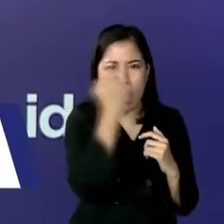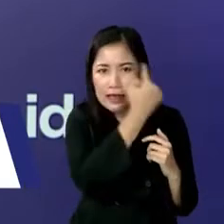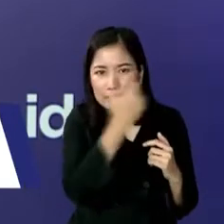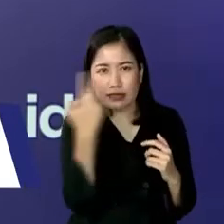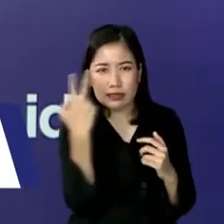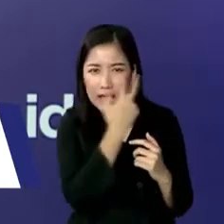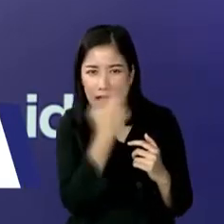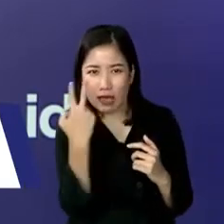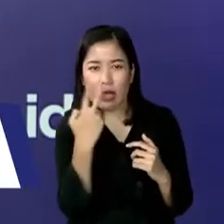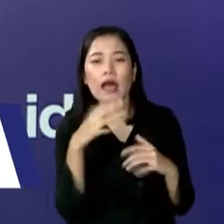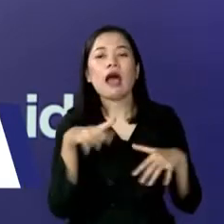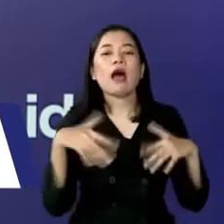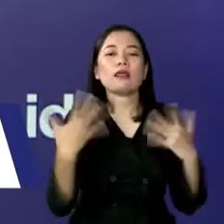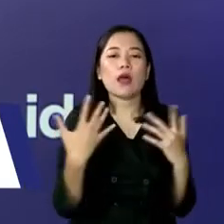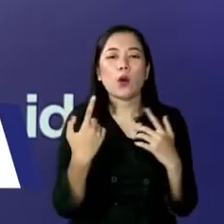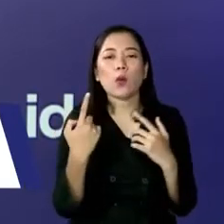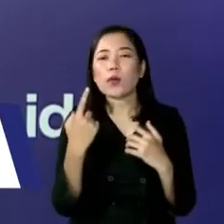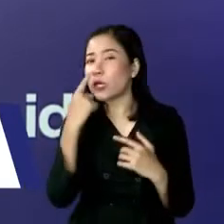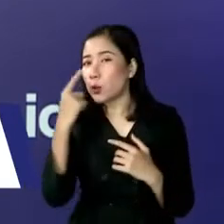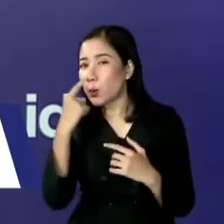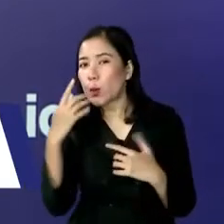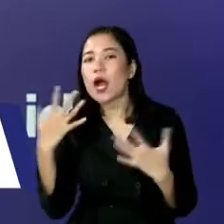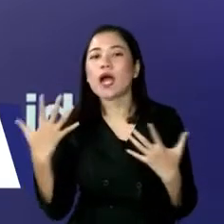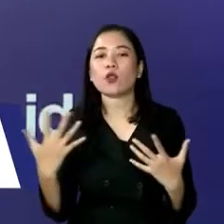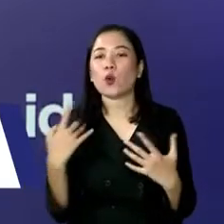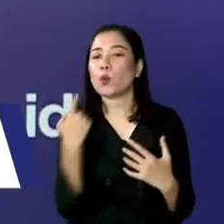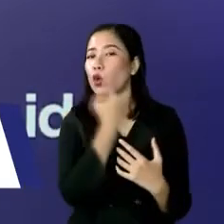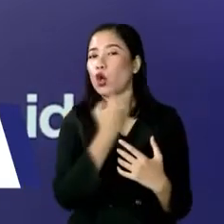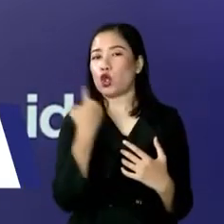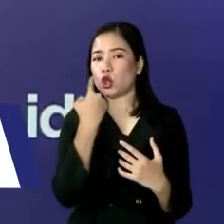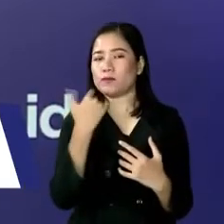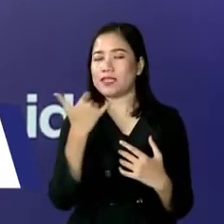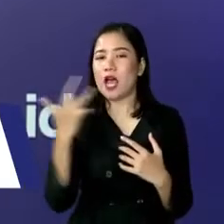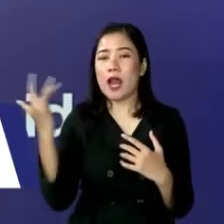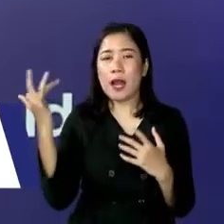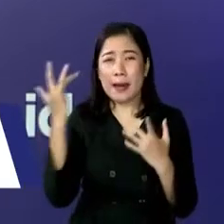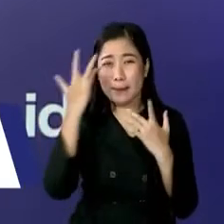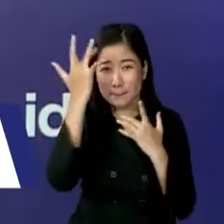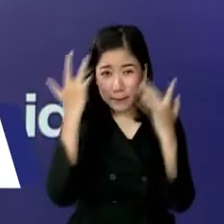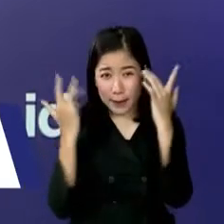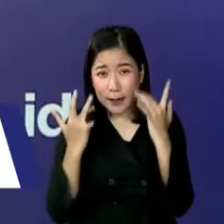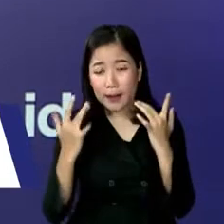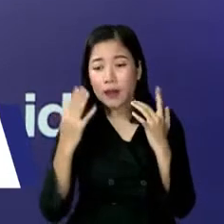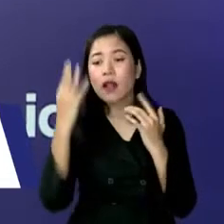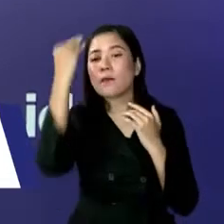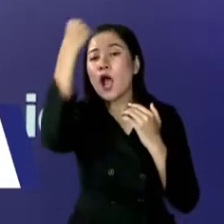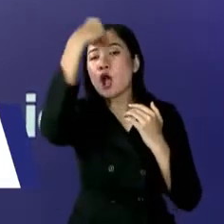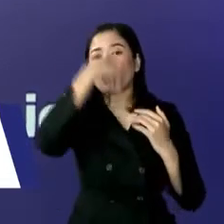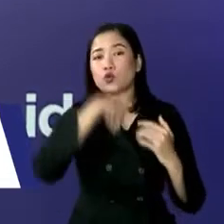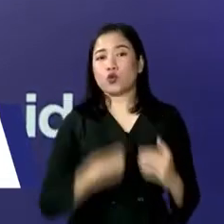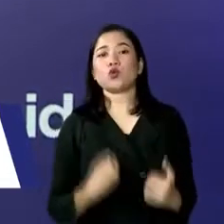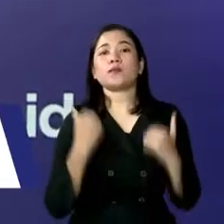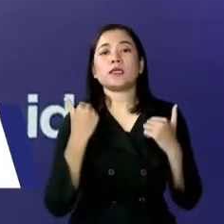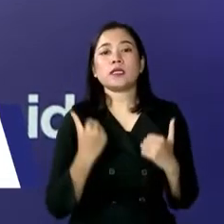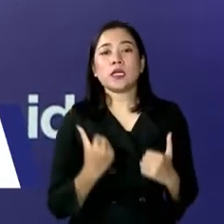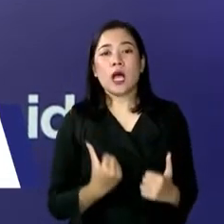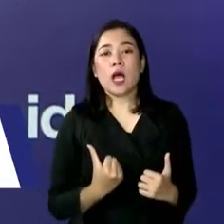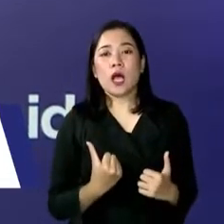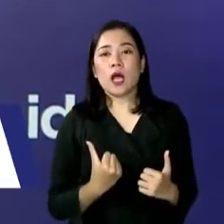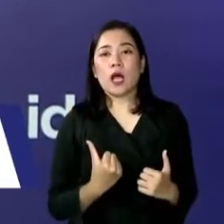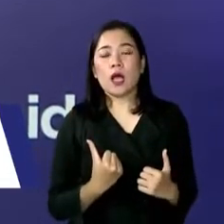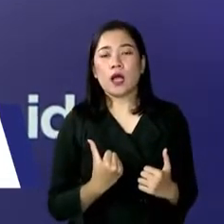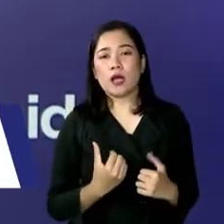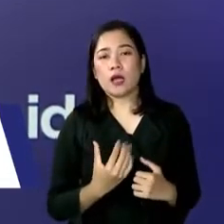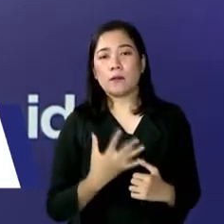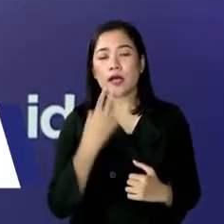lewat lubang itu lewat mulut sehingga dia menempel ke sana masuk kedalam tubuh kita melalui